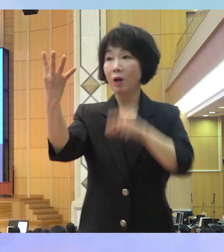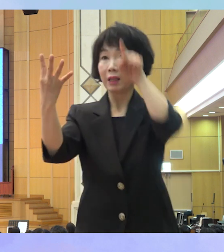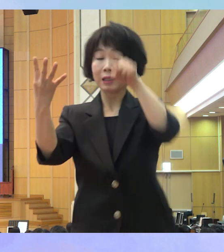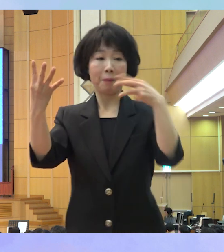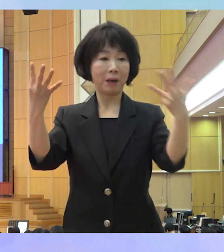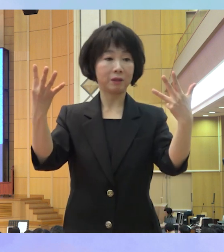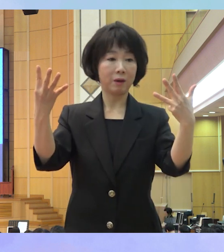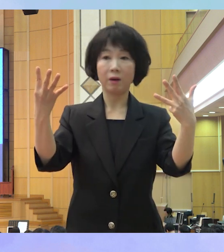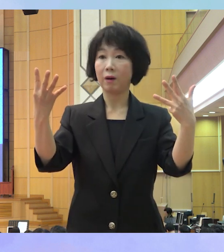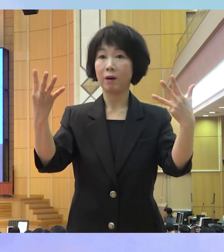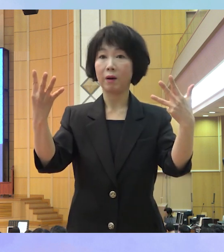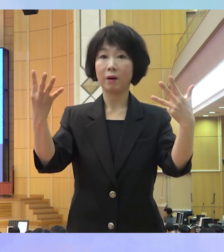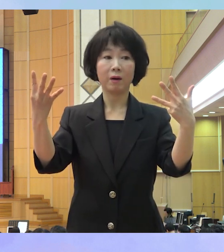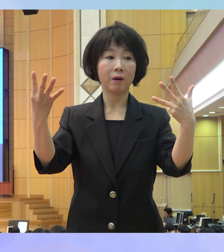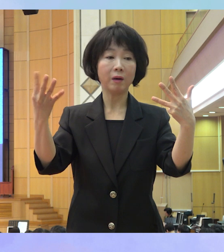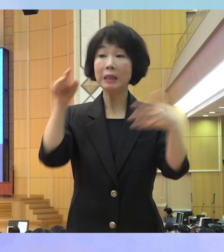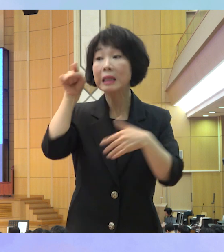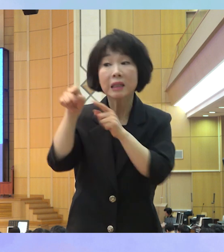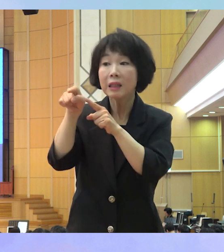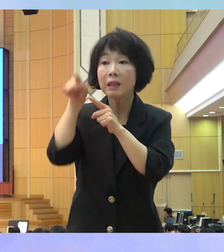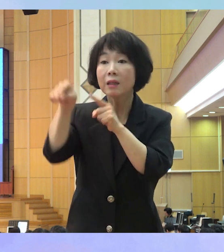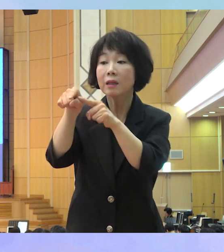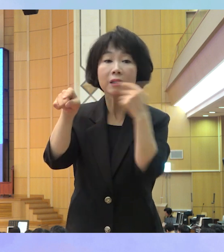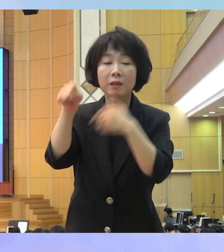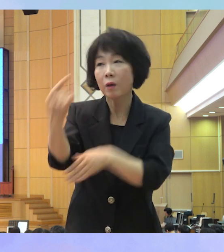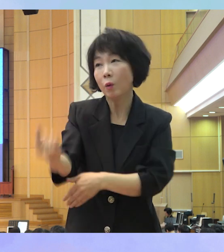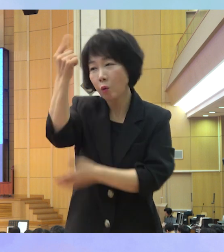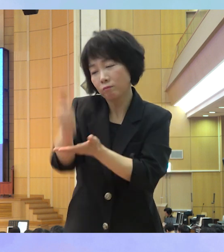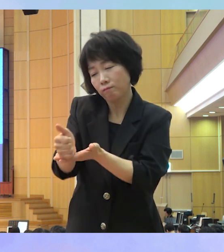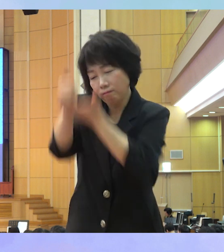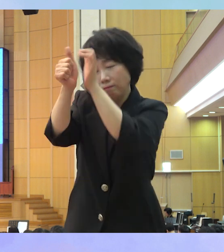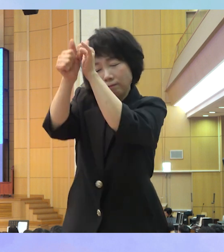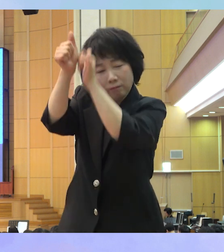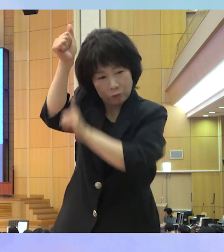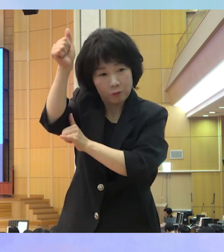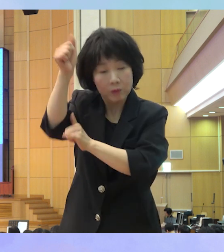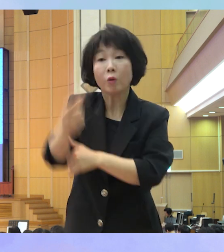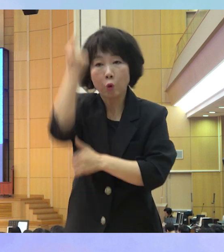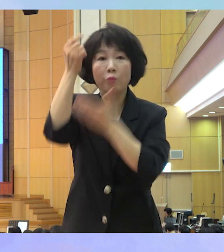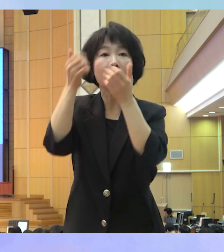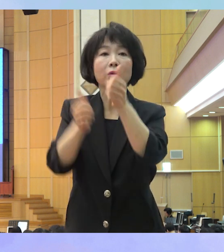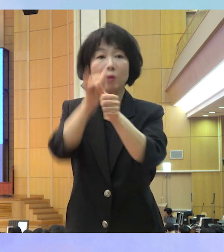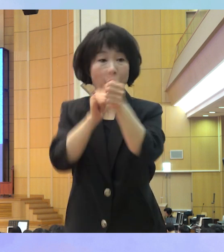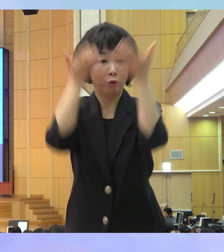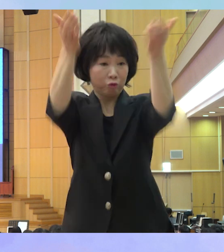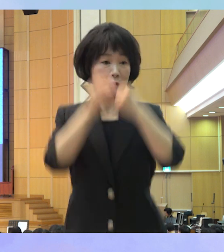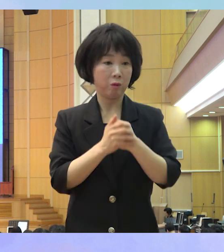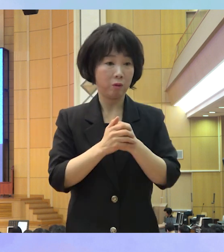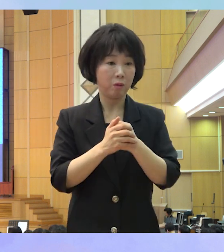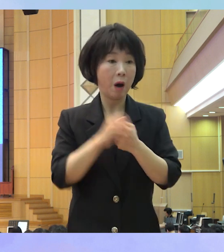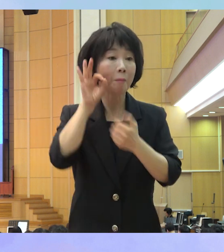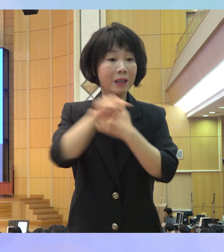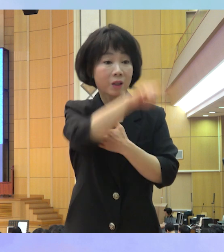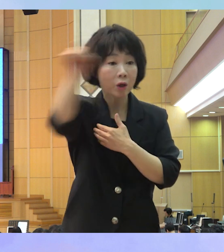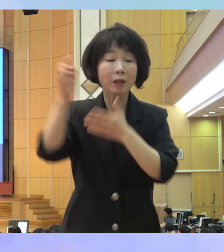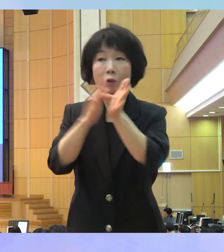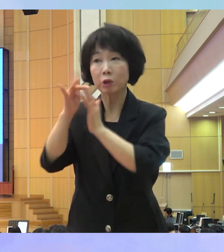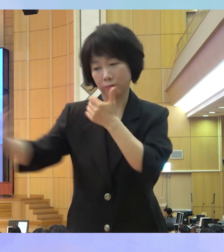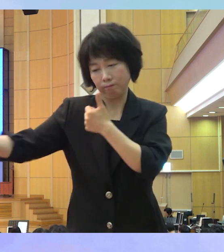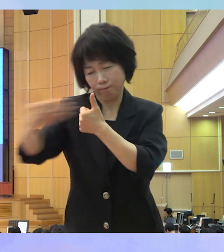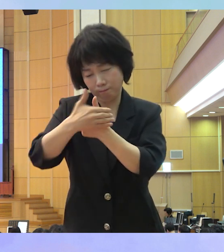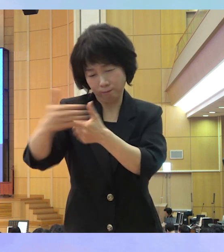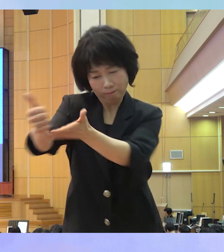나가는 거죠. 그를 높이라. 그리하면 그가 너를 높이 들리라. 만일 그를 품으면 그가 너를 영화롭게